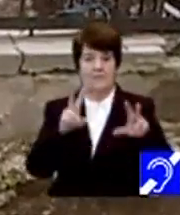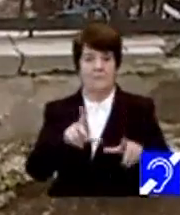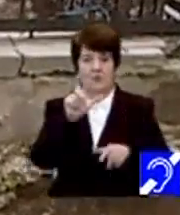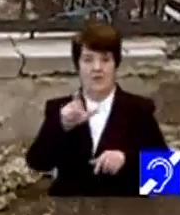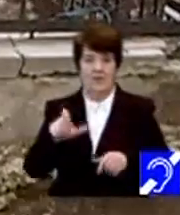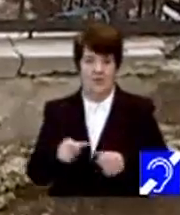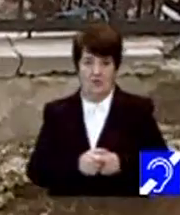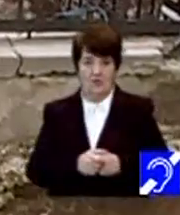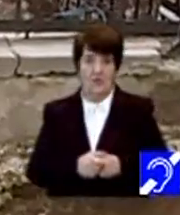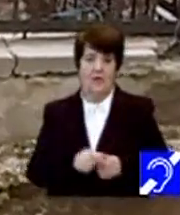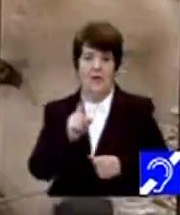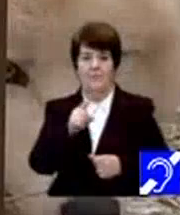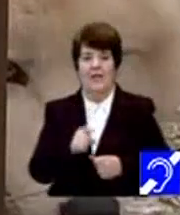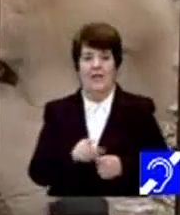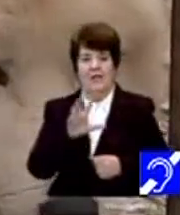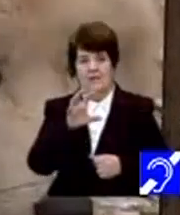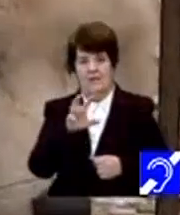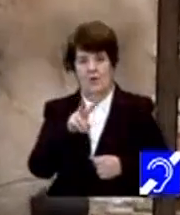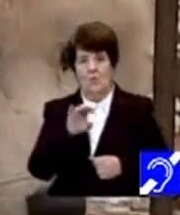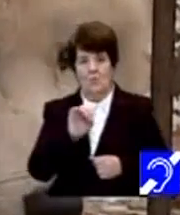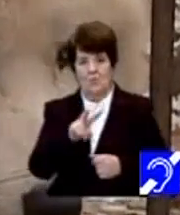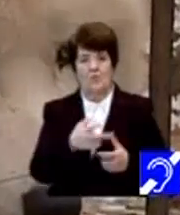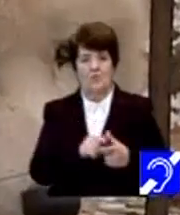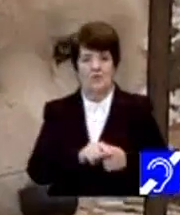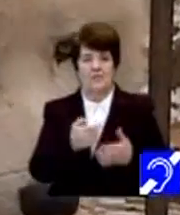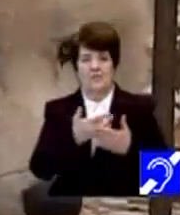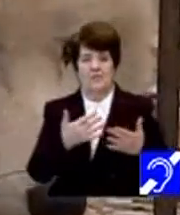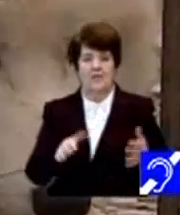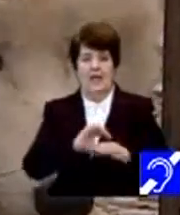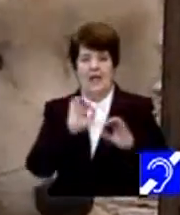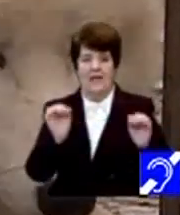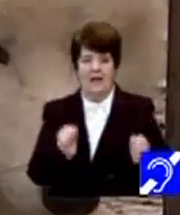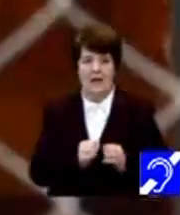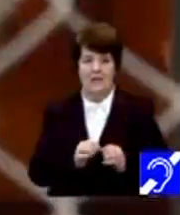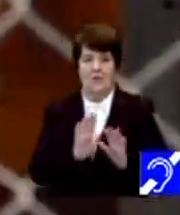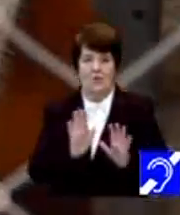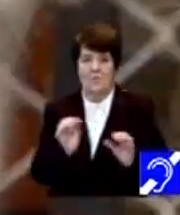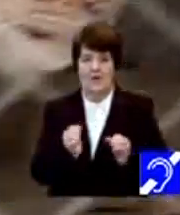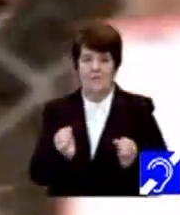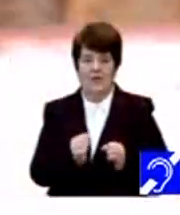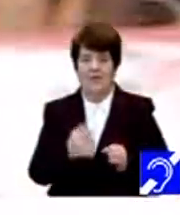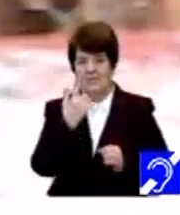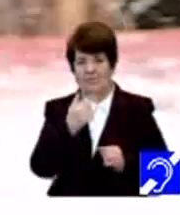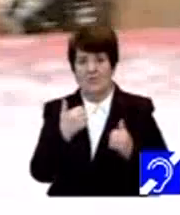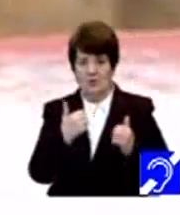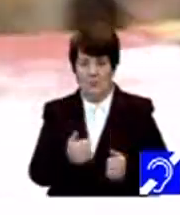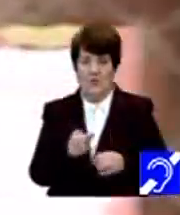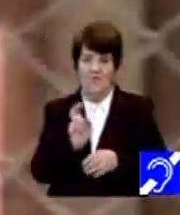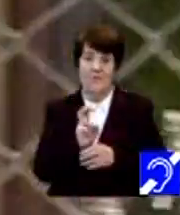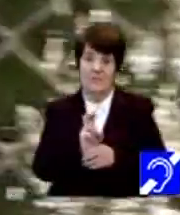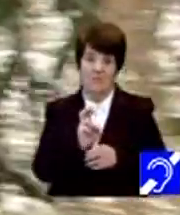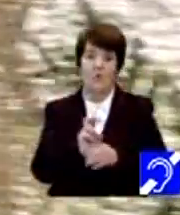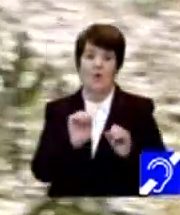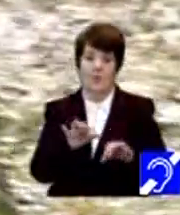partea specialiștilor. Doar lupii polari și felinele se simt în largul lor când vine frigul. Iarna aduce nu numai frig, ci și vești bune. În